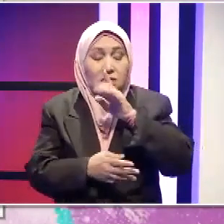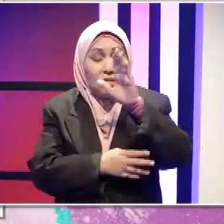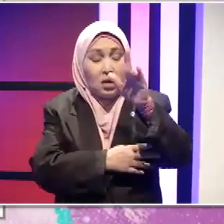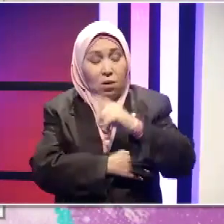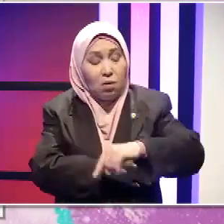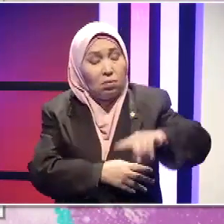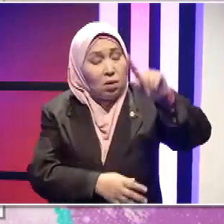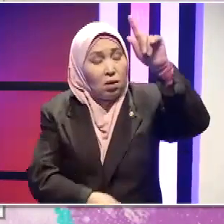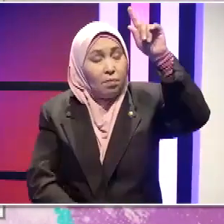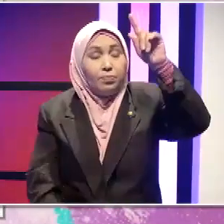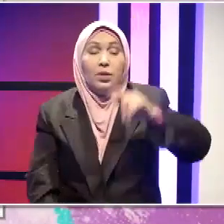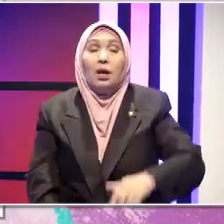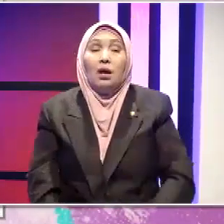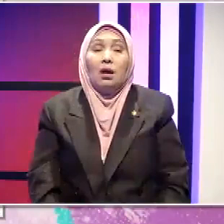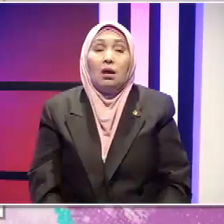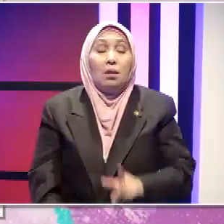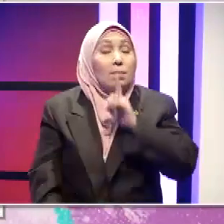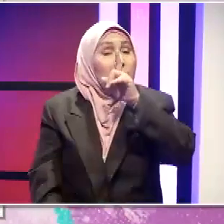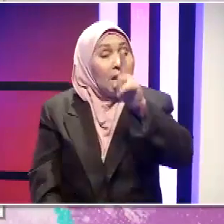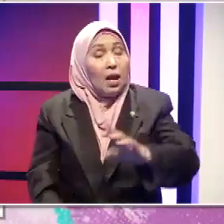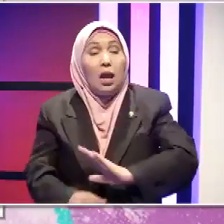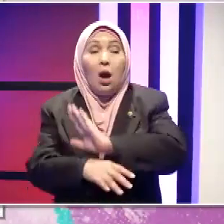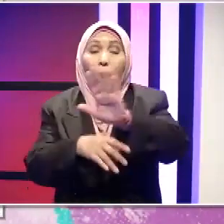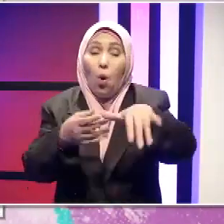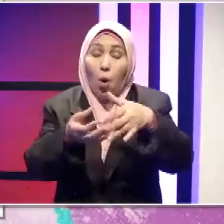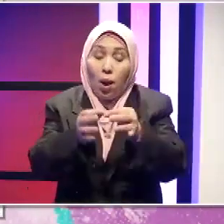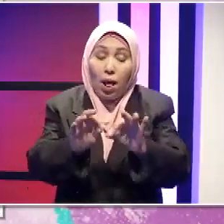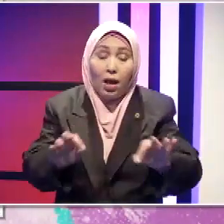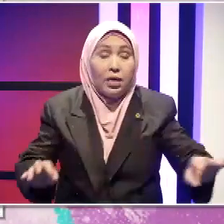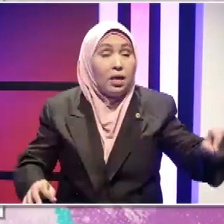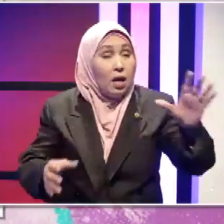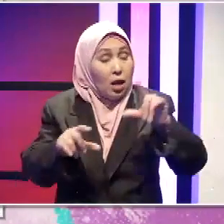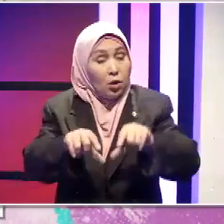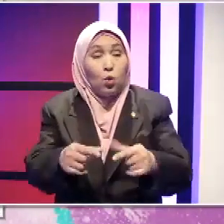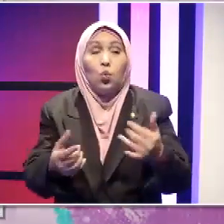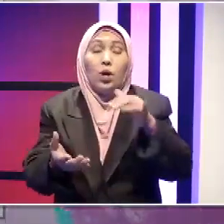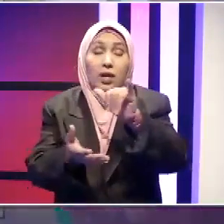sweet volt.com lohu